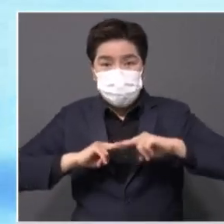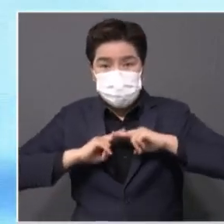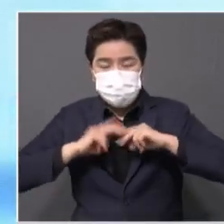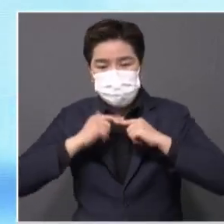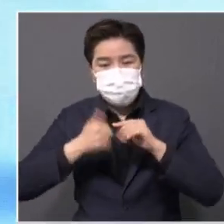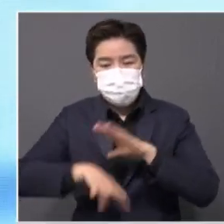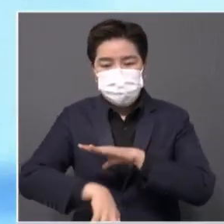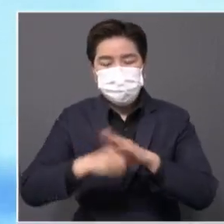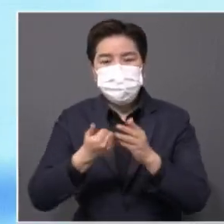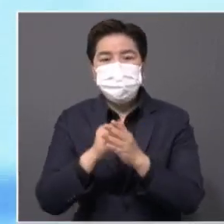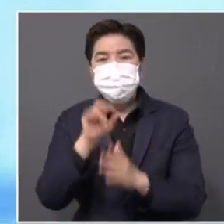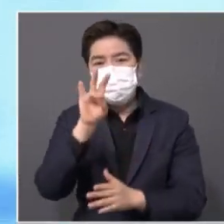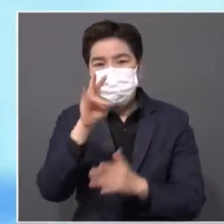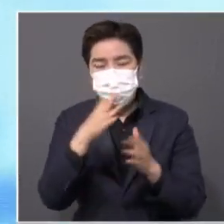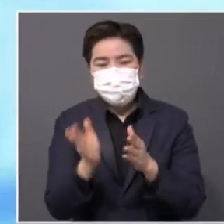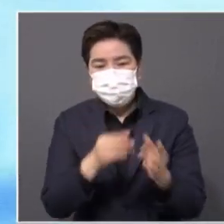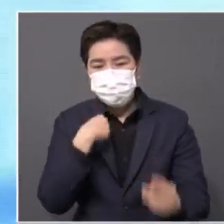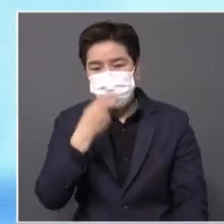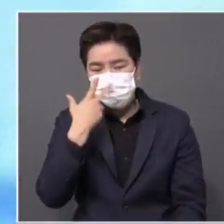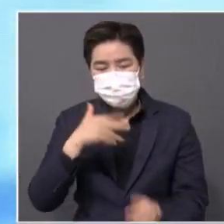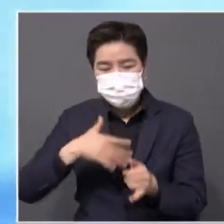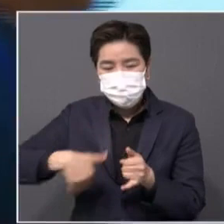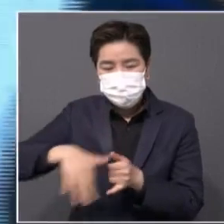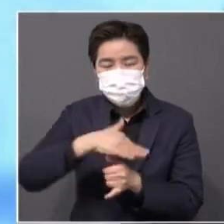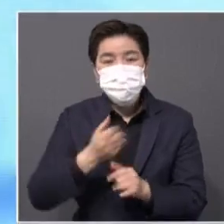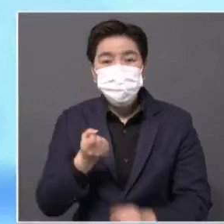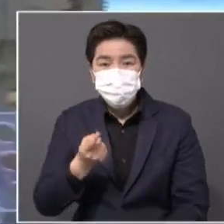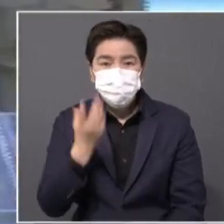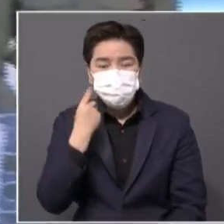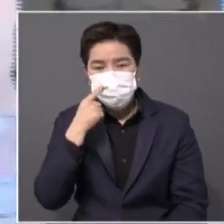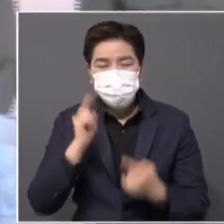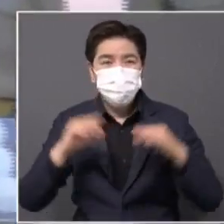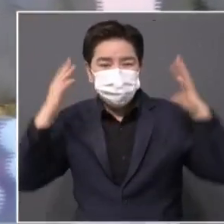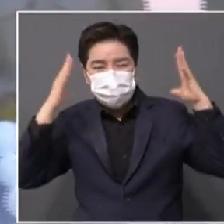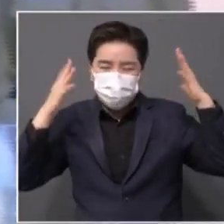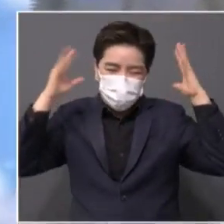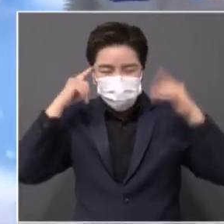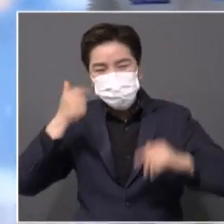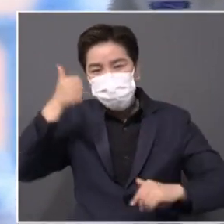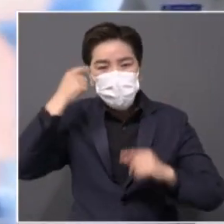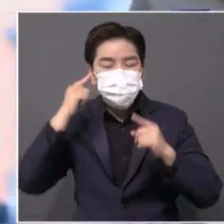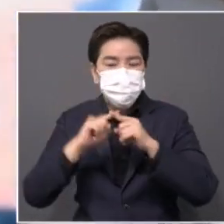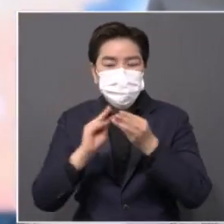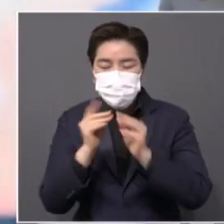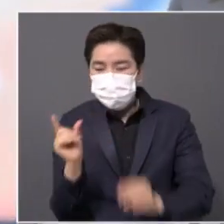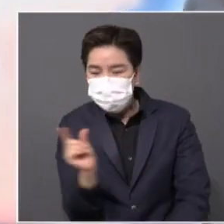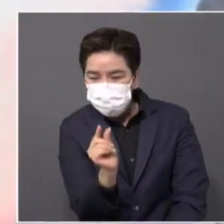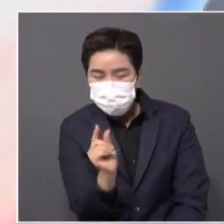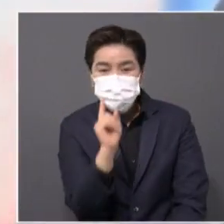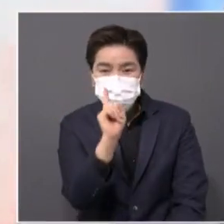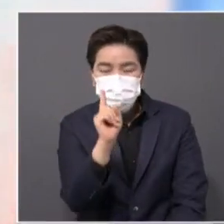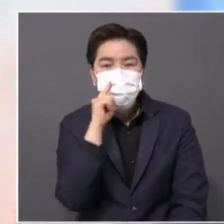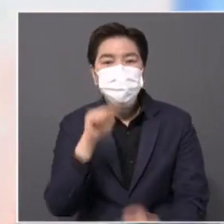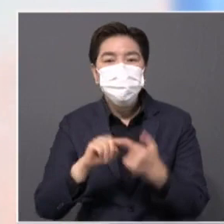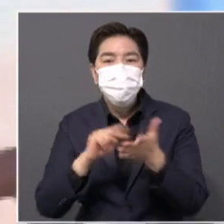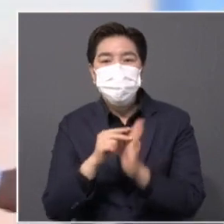เลข 7อย่างที่เห็นอยู่ในภาพเนี่ยแหละค่ะจากที่ดูบรรยากาศสดๆเมื่อวานนะกองเชียร์ข้างนอกนี้คือ Hairกันเลยนะหลังจากที่ได้หมายเลข 7